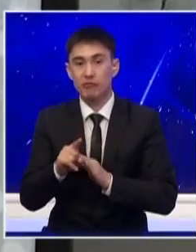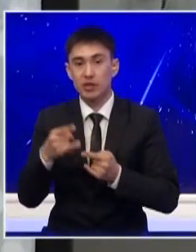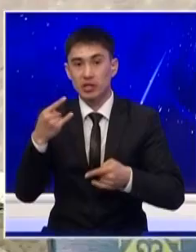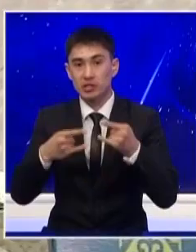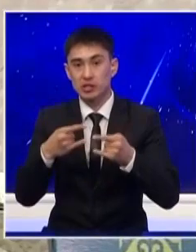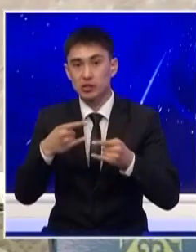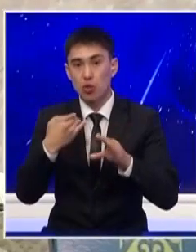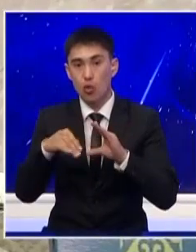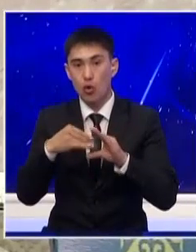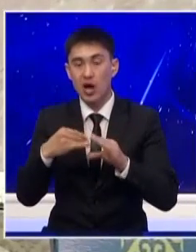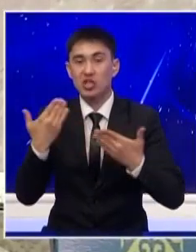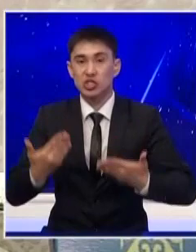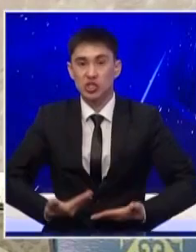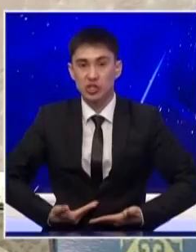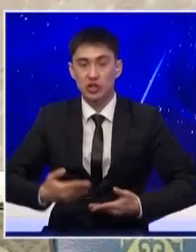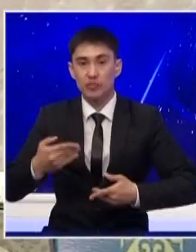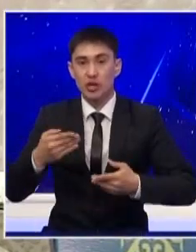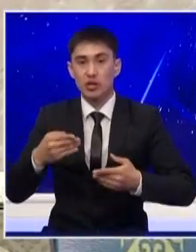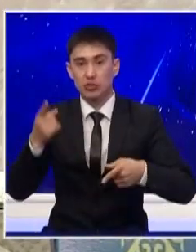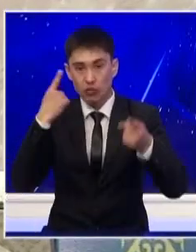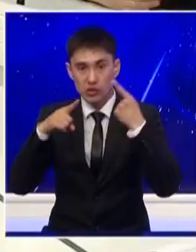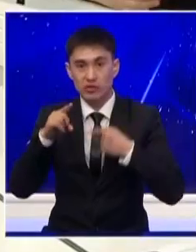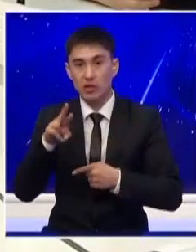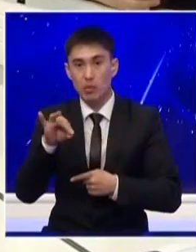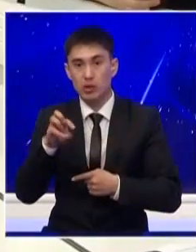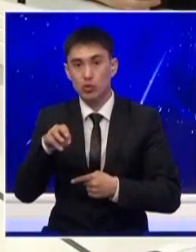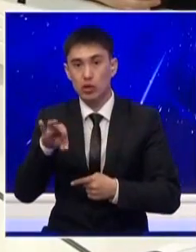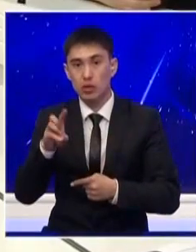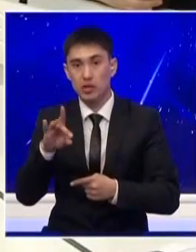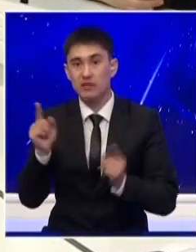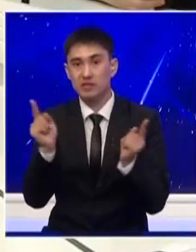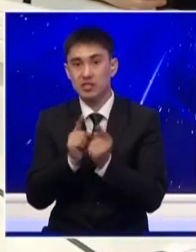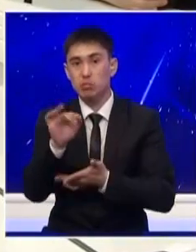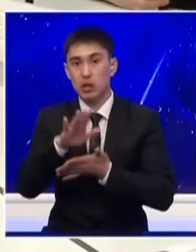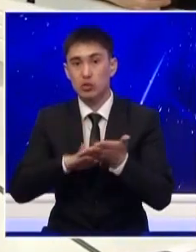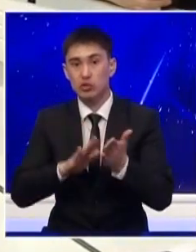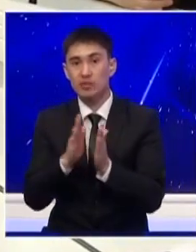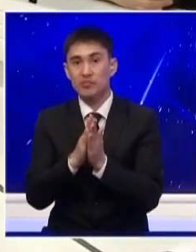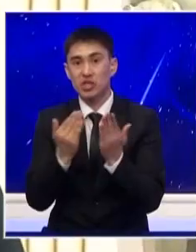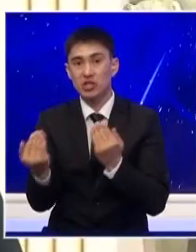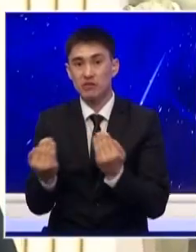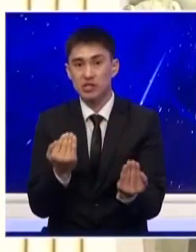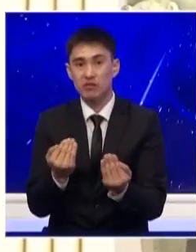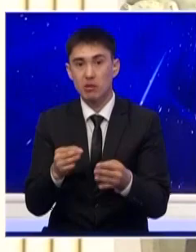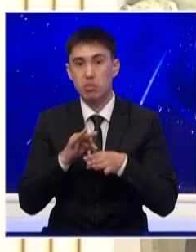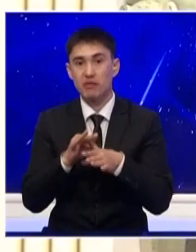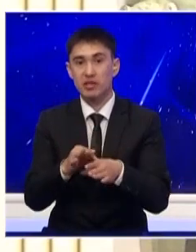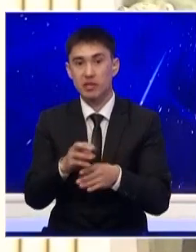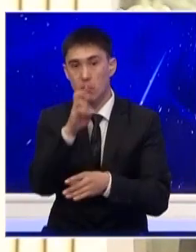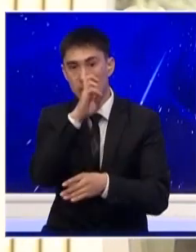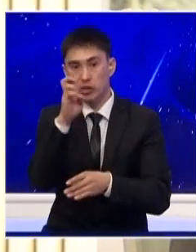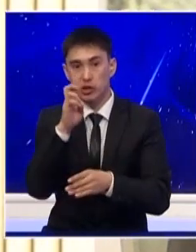трансляции видеоролика о жизни и творчестве драматурга Тулена Абдыка встреча продолжилась книжной выставкой и